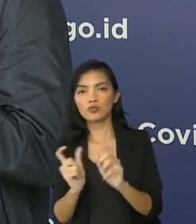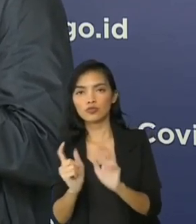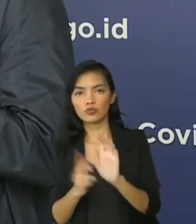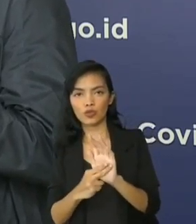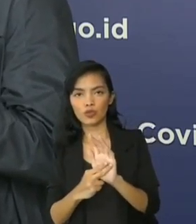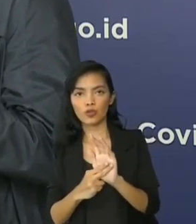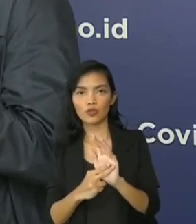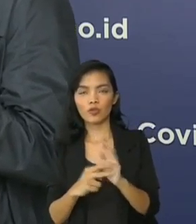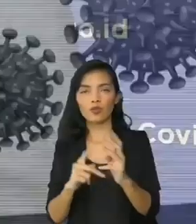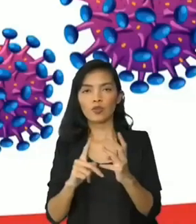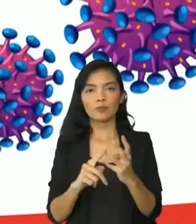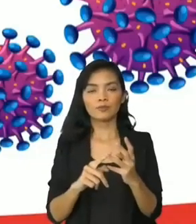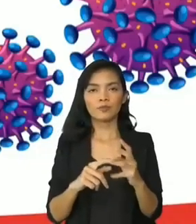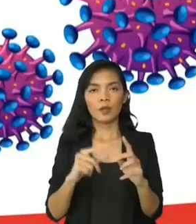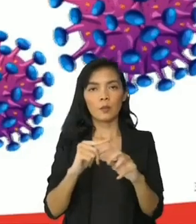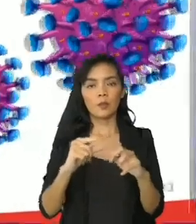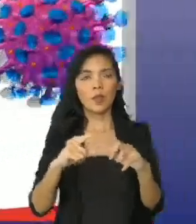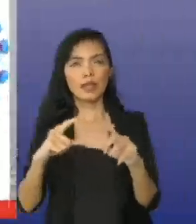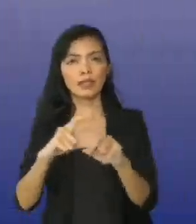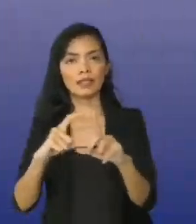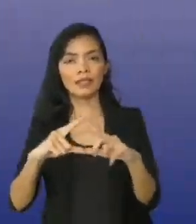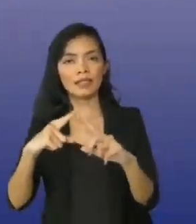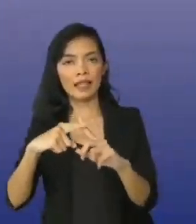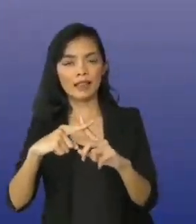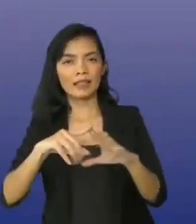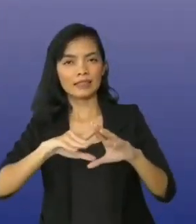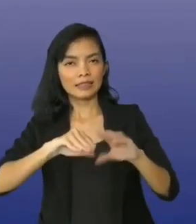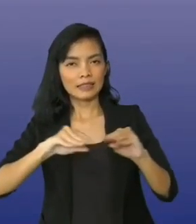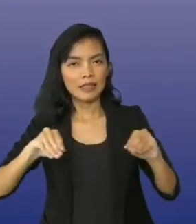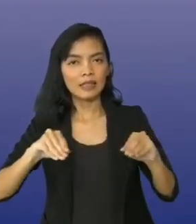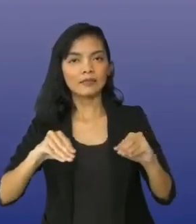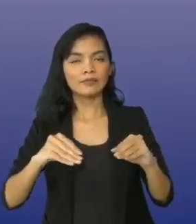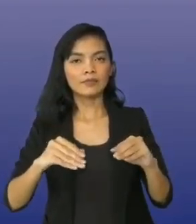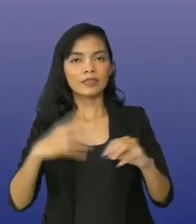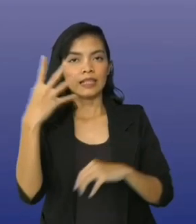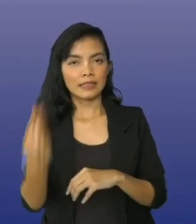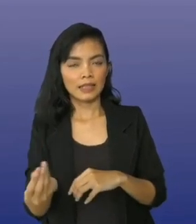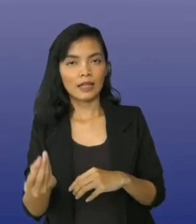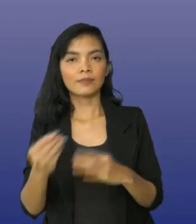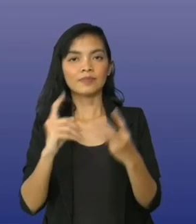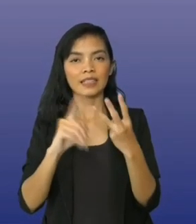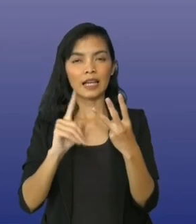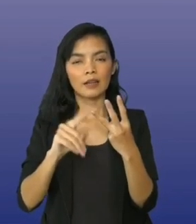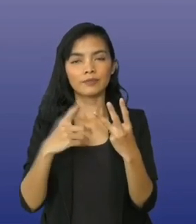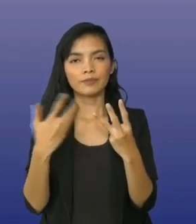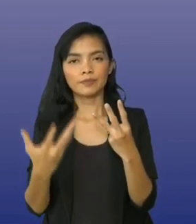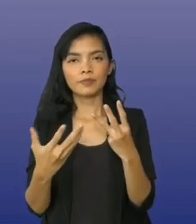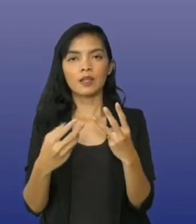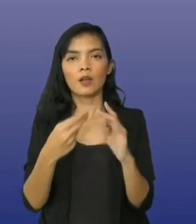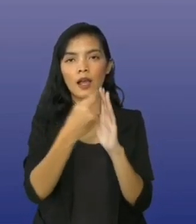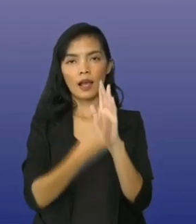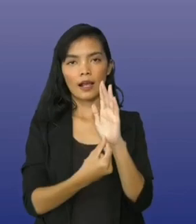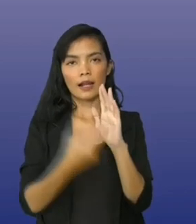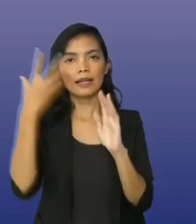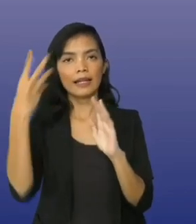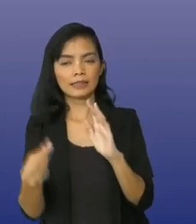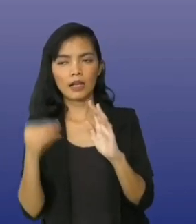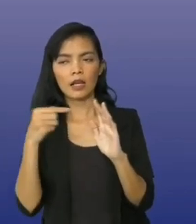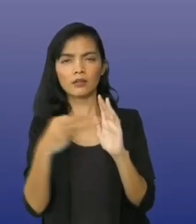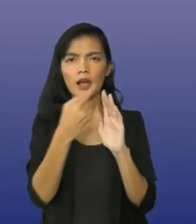desa dan yang ketiga sebagaimana sudah banyak dimaklumi terkait dengan dana desa bisa